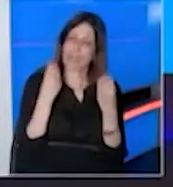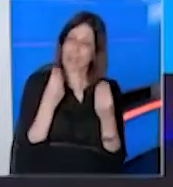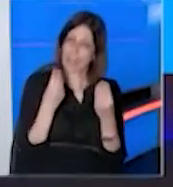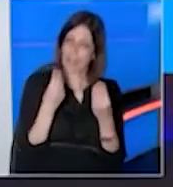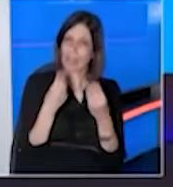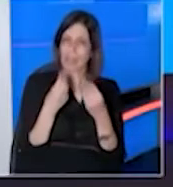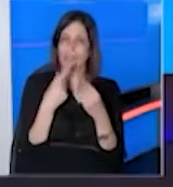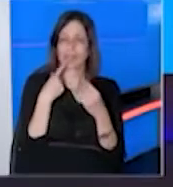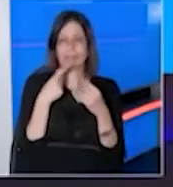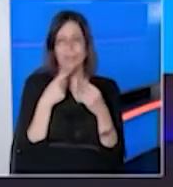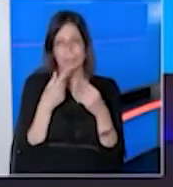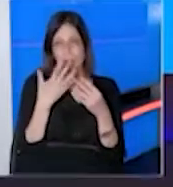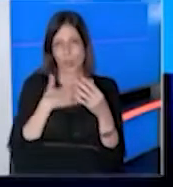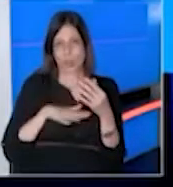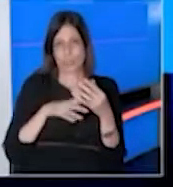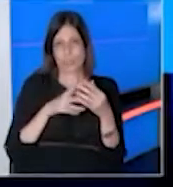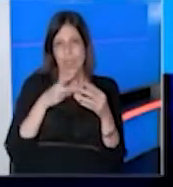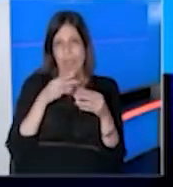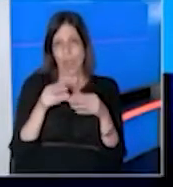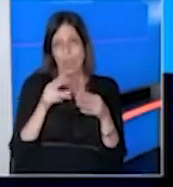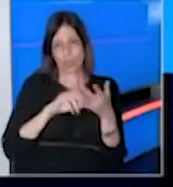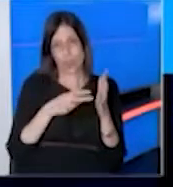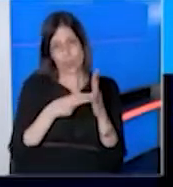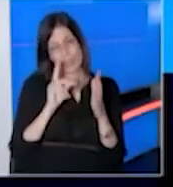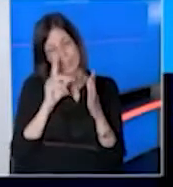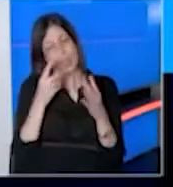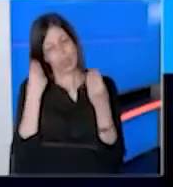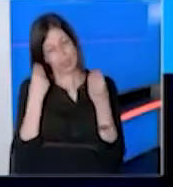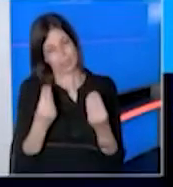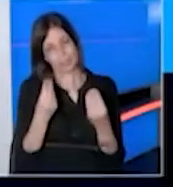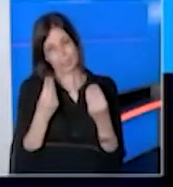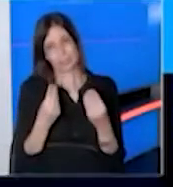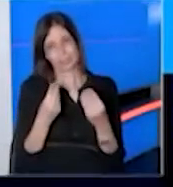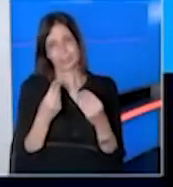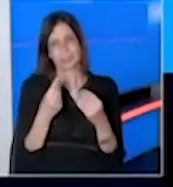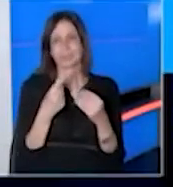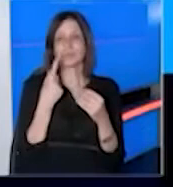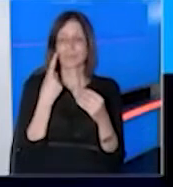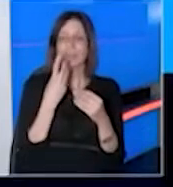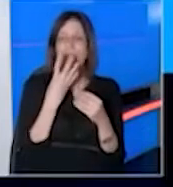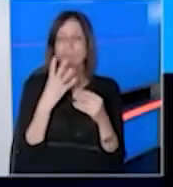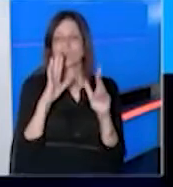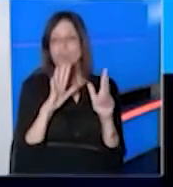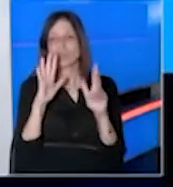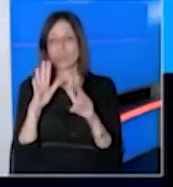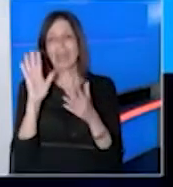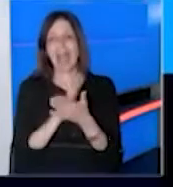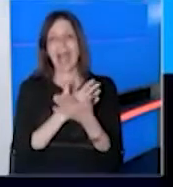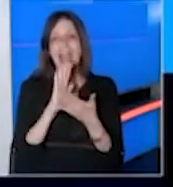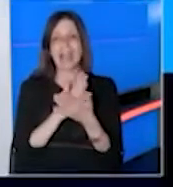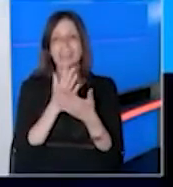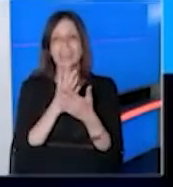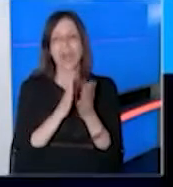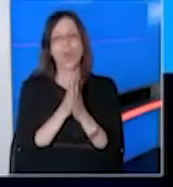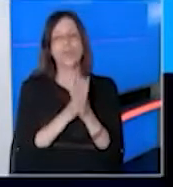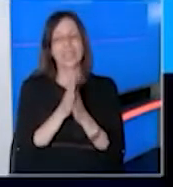ברשותך רגע. אתה רוצה לערוך את התוכנית? לא, לא, לא, חסר. מצוין, תודה רבה, יש אייטם שבו אנחנו עוסקים. 1488, החלטה שהודגרה